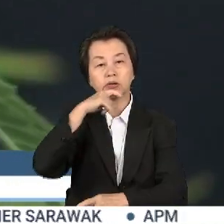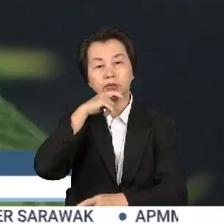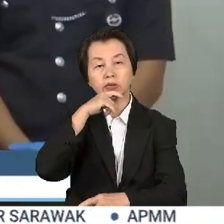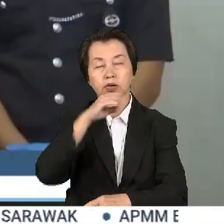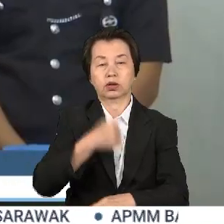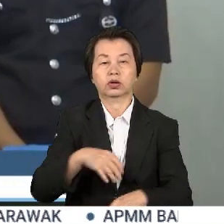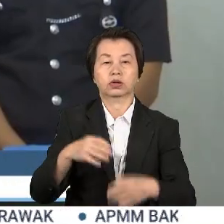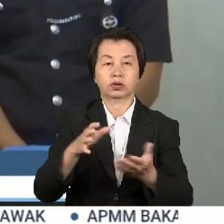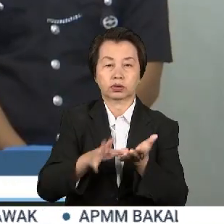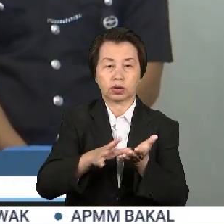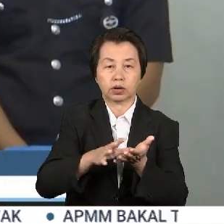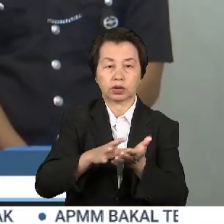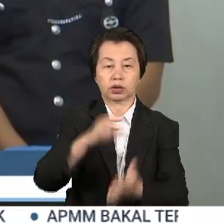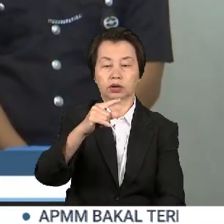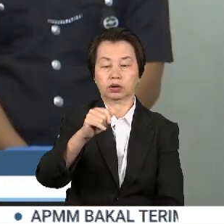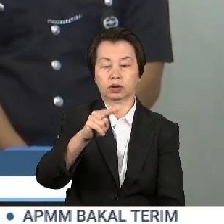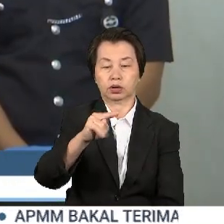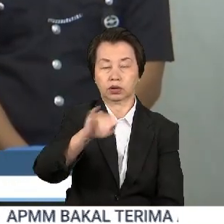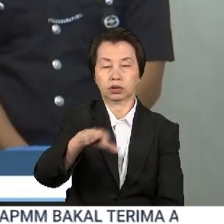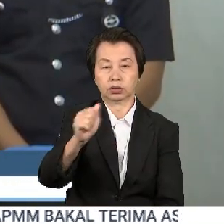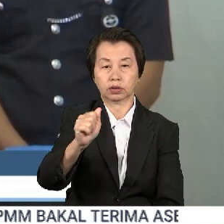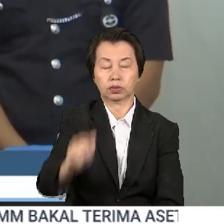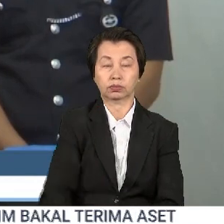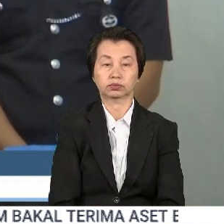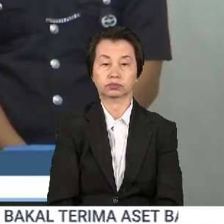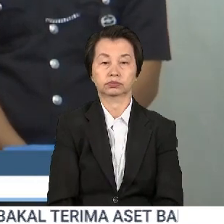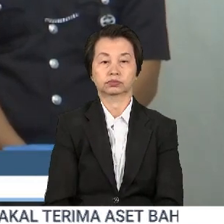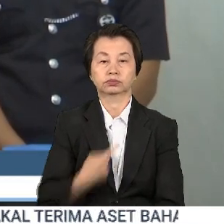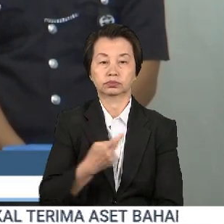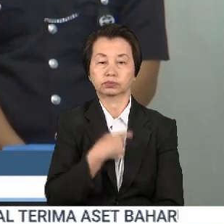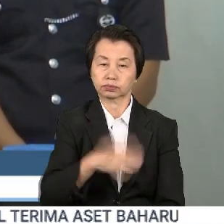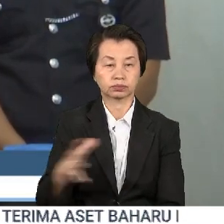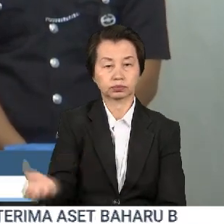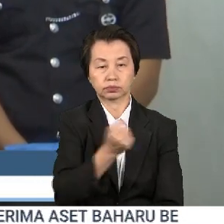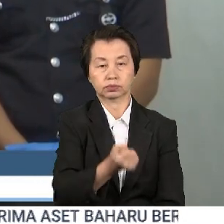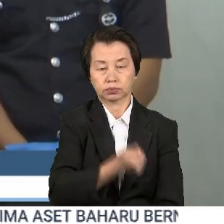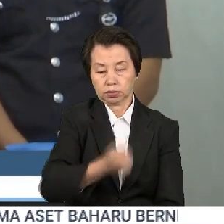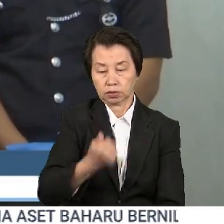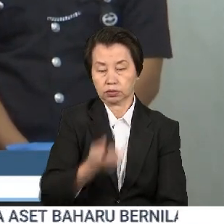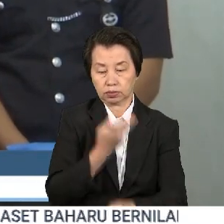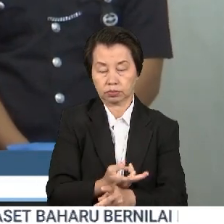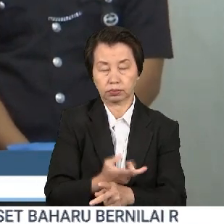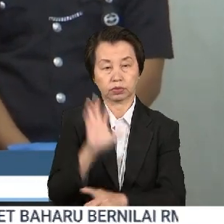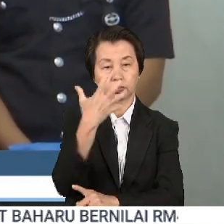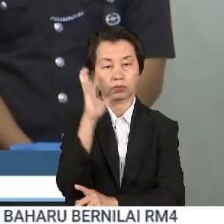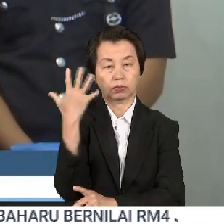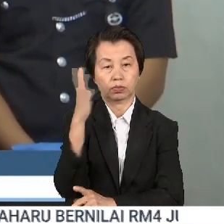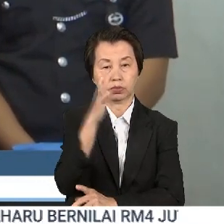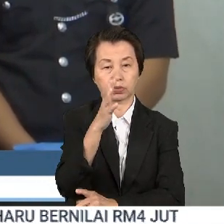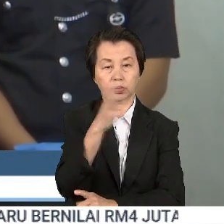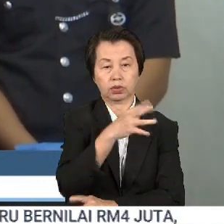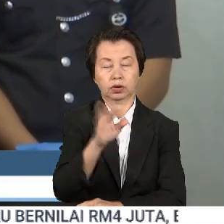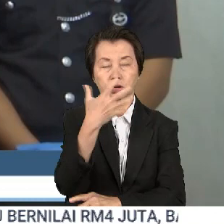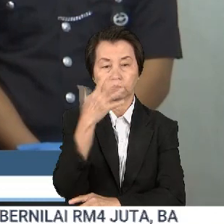ganja. Kita telah rampas alat yang digunakan untuk menyimpan pokok-pokok ni, dua pokok ni